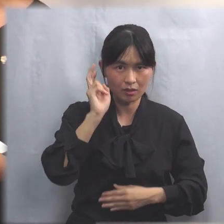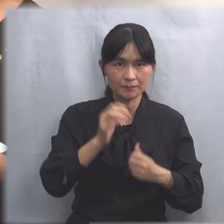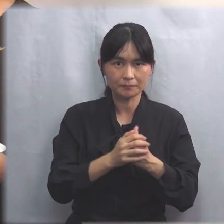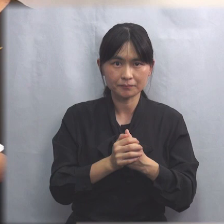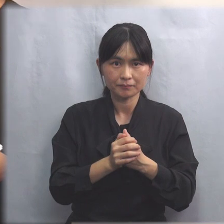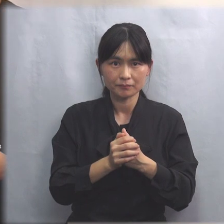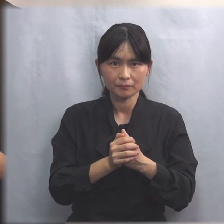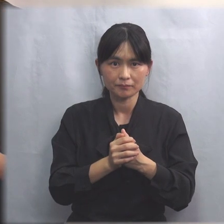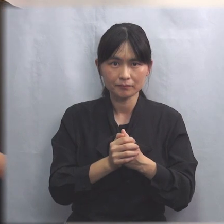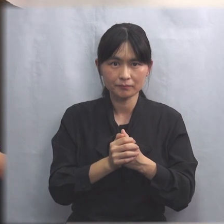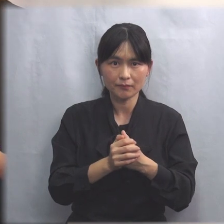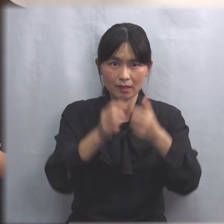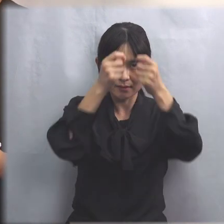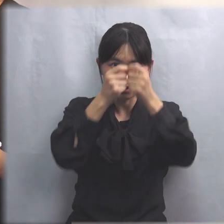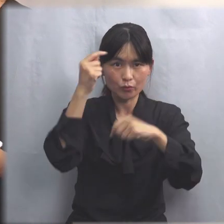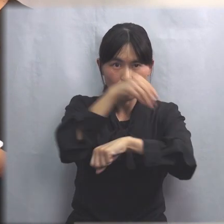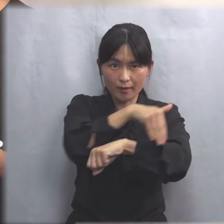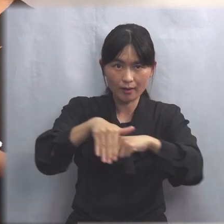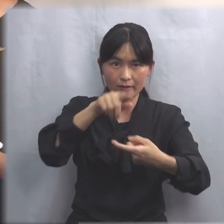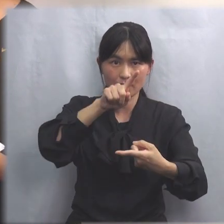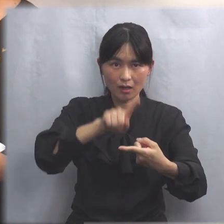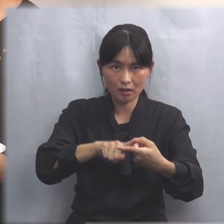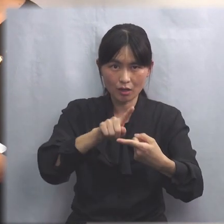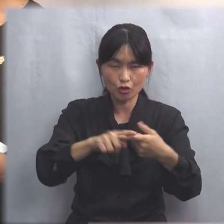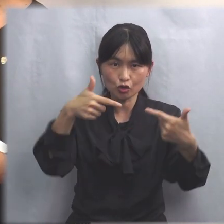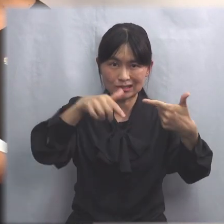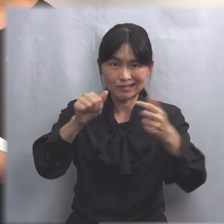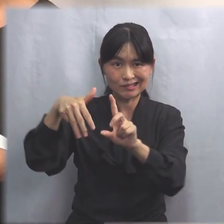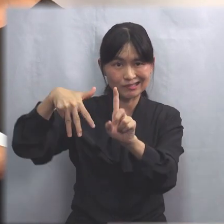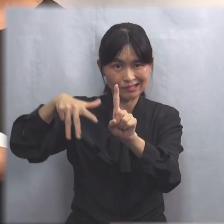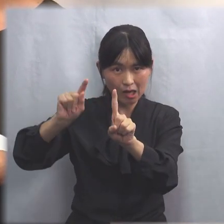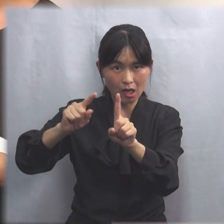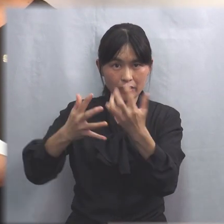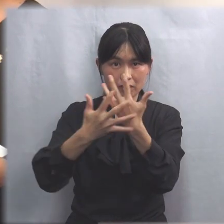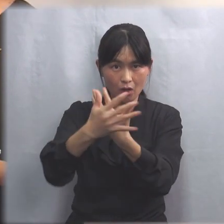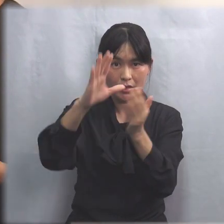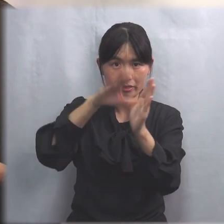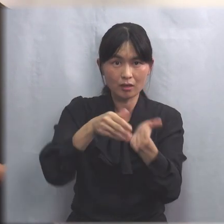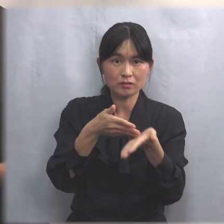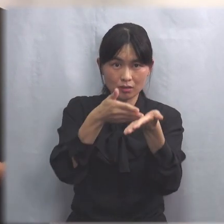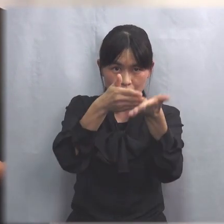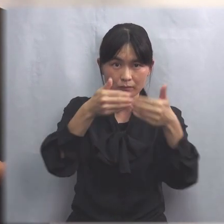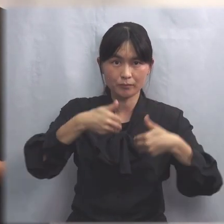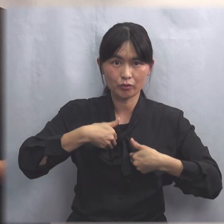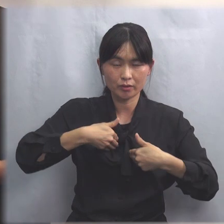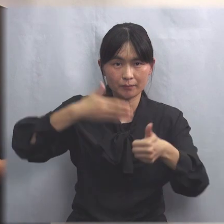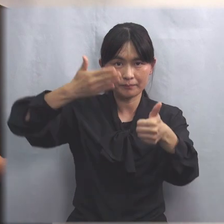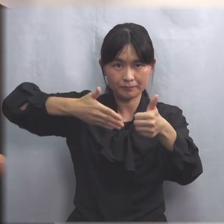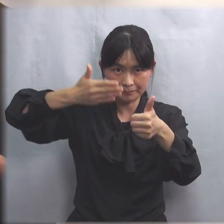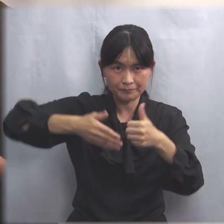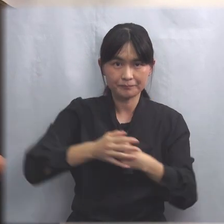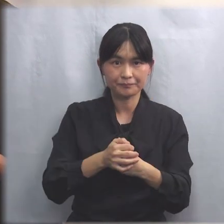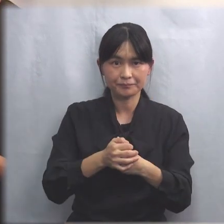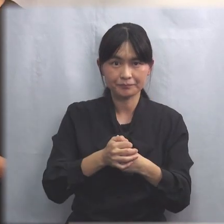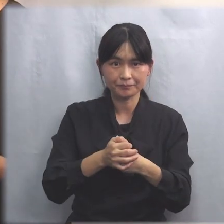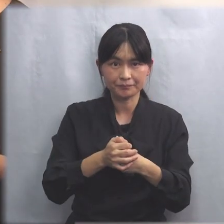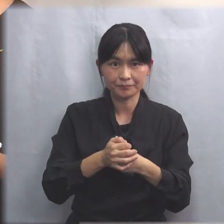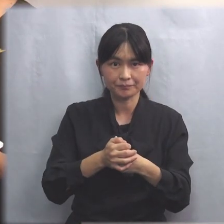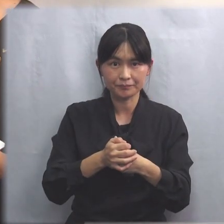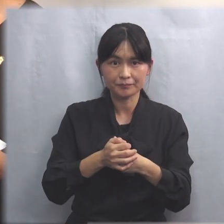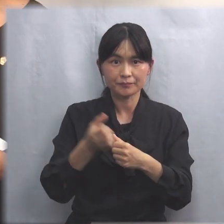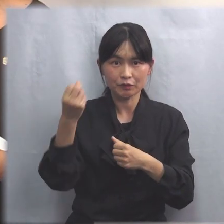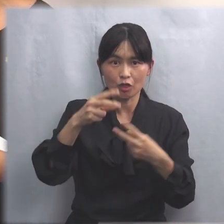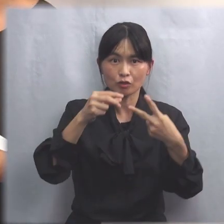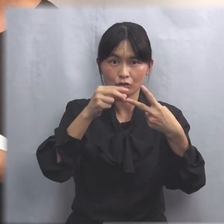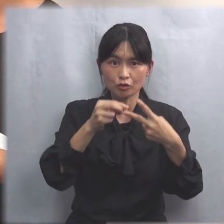6기의 1차 당대회에 제출해야 한다라고 하는 요청을 드렸습니다. 한편으로는 중앙당 후원회를 통해서 매월 1,000만 원